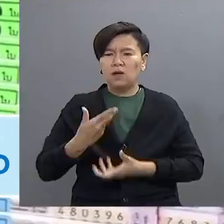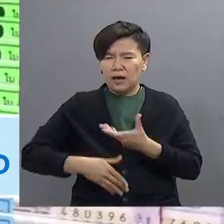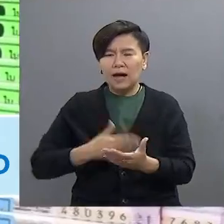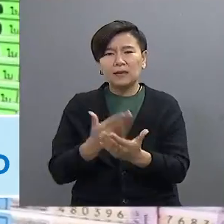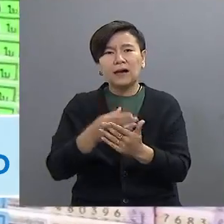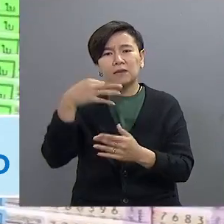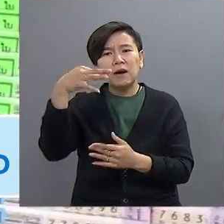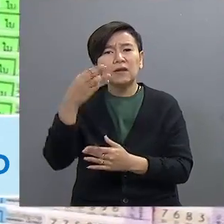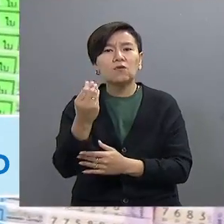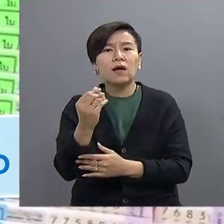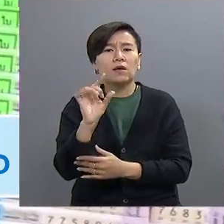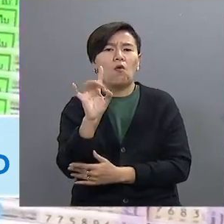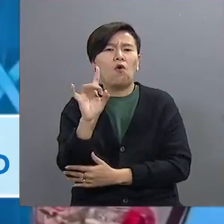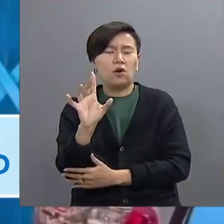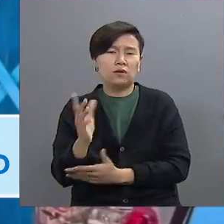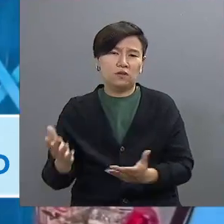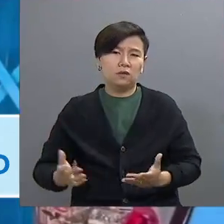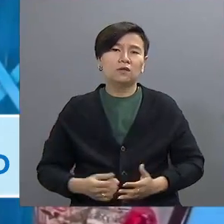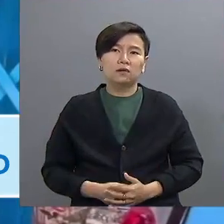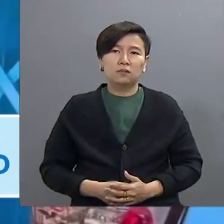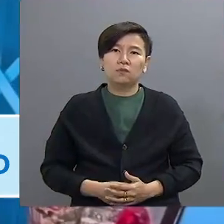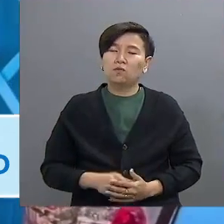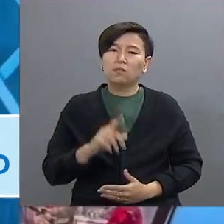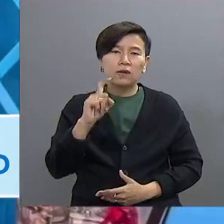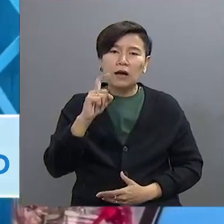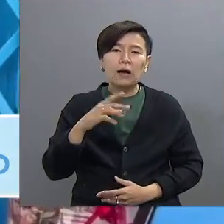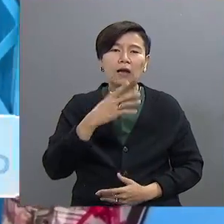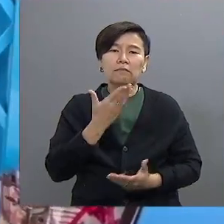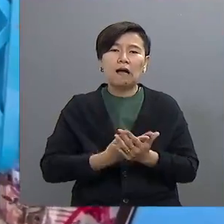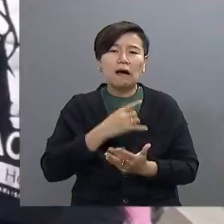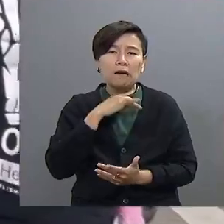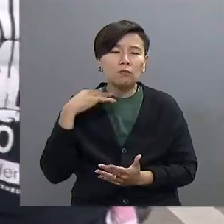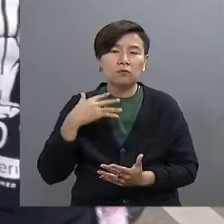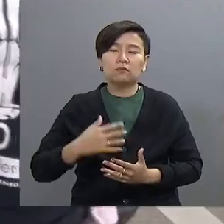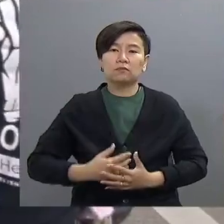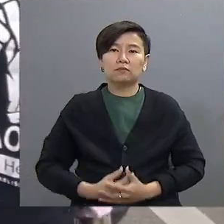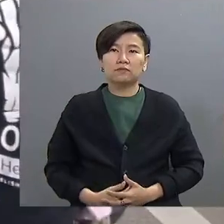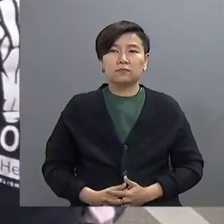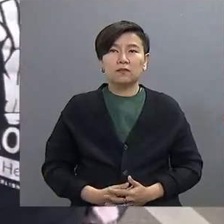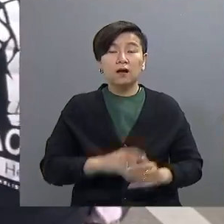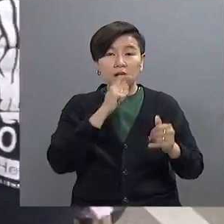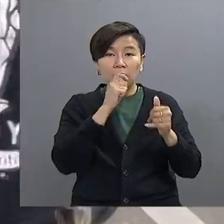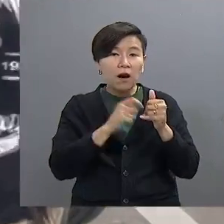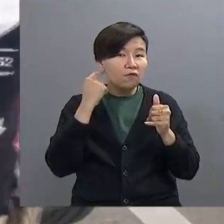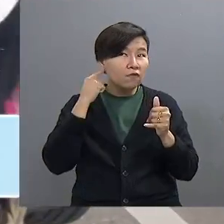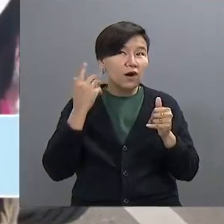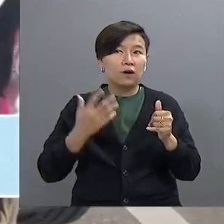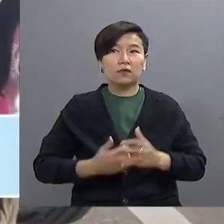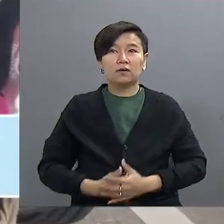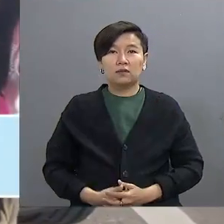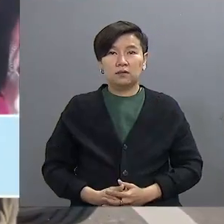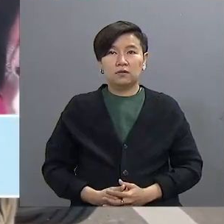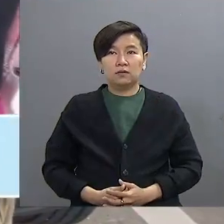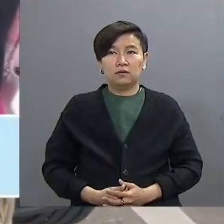คะไม่งั้นเขาก็อยู่ไม่ได้อ่ะลองฟังเสียงผู้ค้าสลาก ยังรับมาเหมือนเดิมแต่ก็ต่ำกว่าง